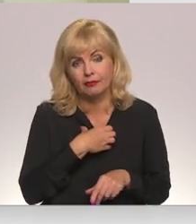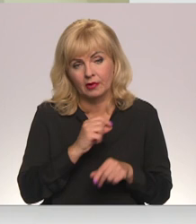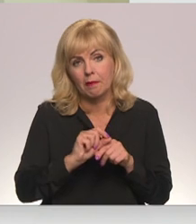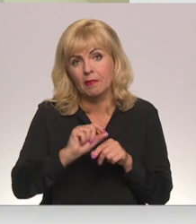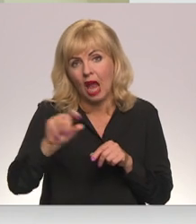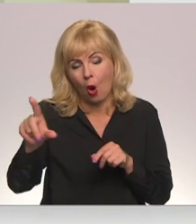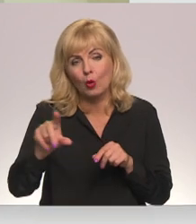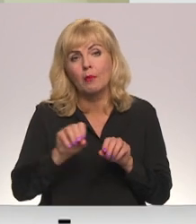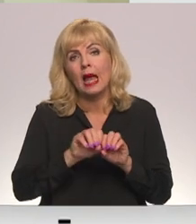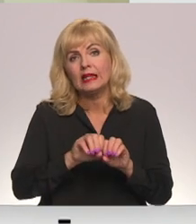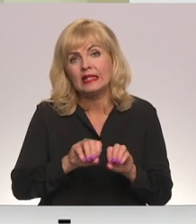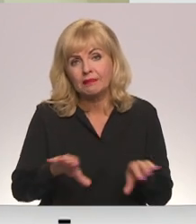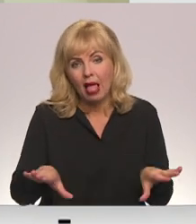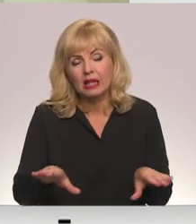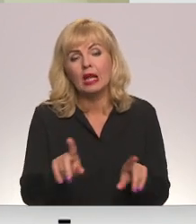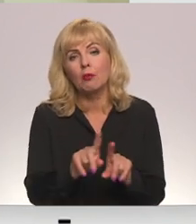pieaugumu, izplatību, ir